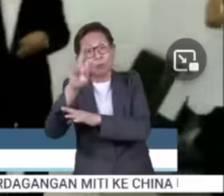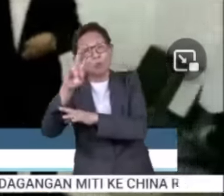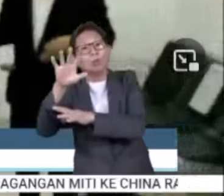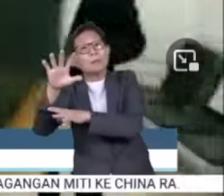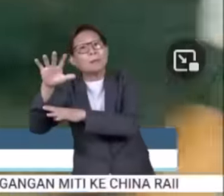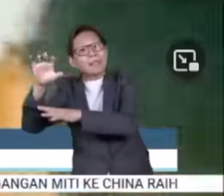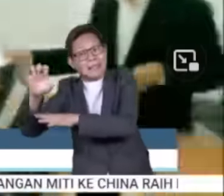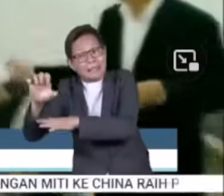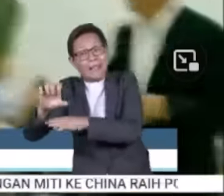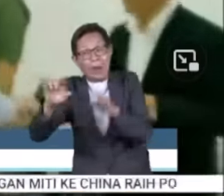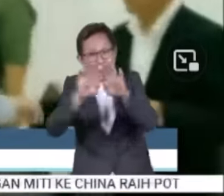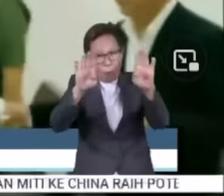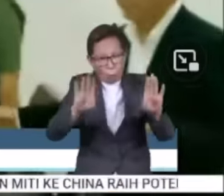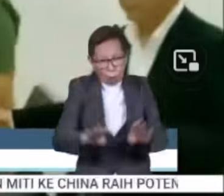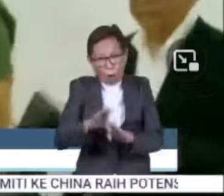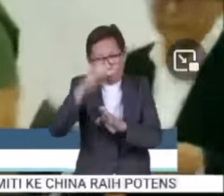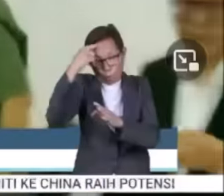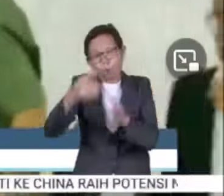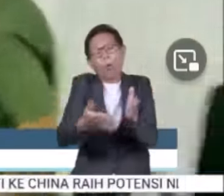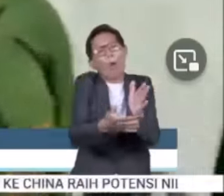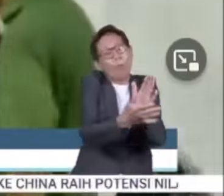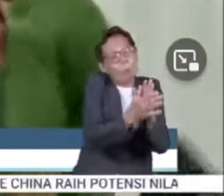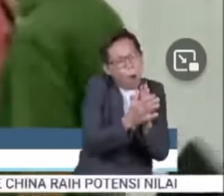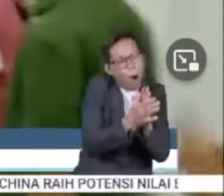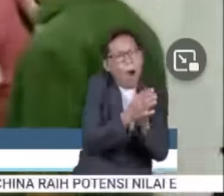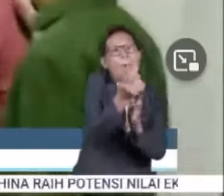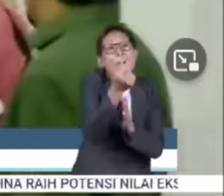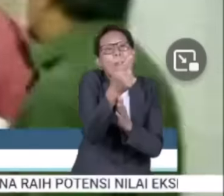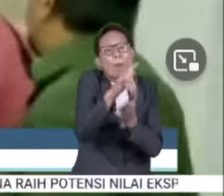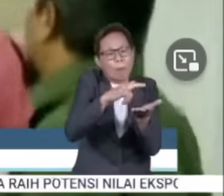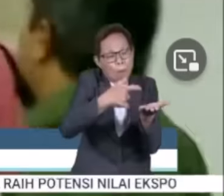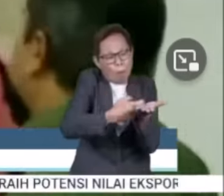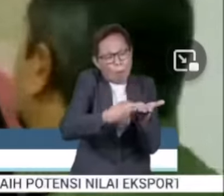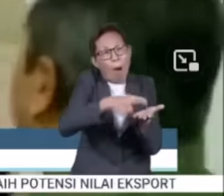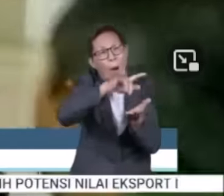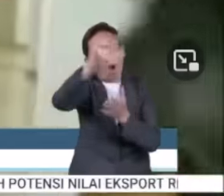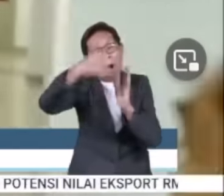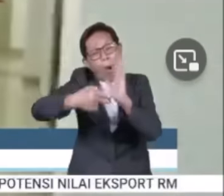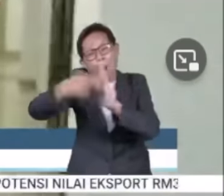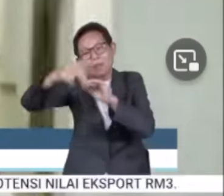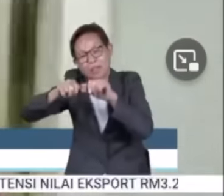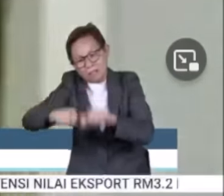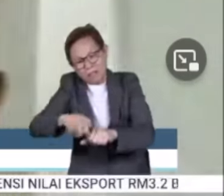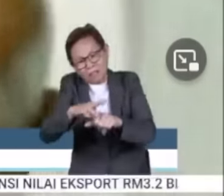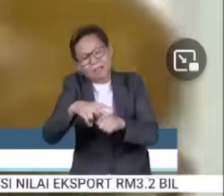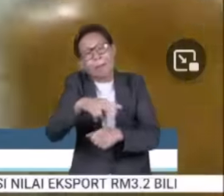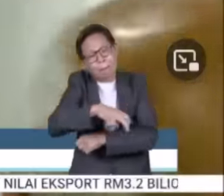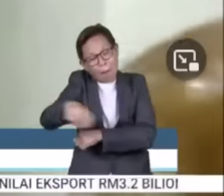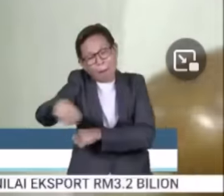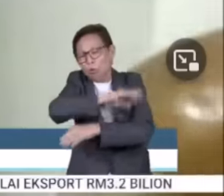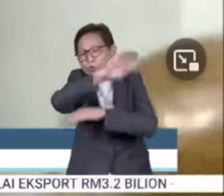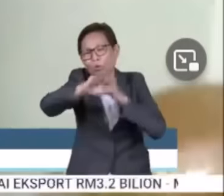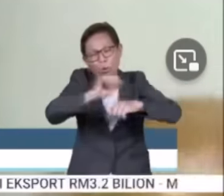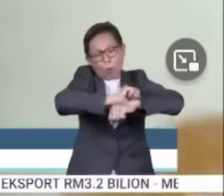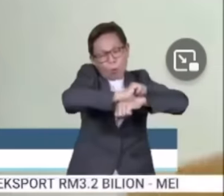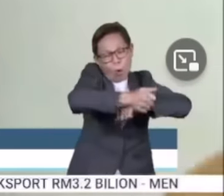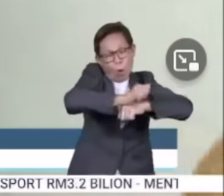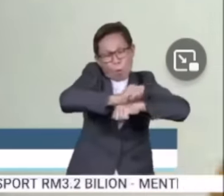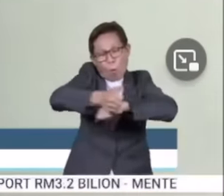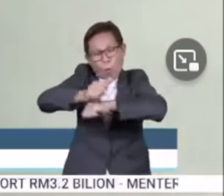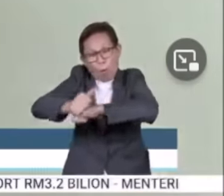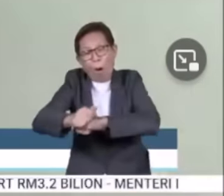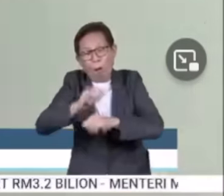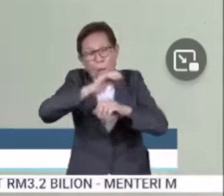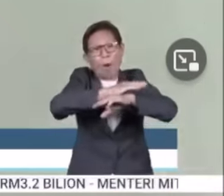yang didakwa digunakan bagi membuat tuntutan kos tiket penerbangan, hotel penginapan dan pengangkutan. Bagi semua tuduhan, dia didakwa mengikut